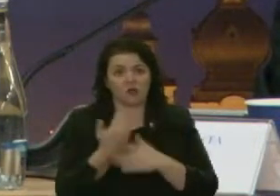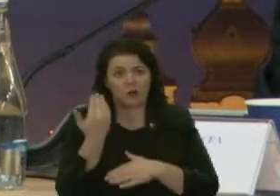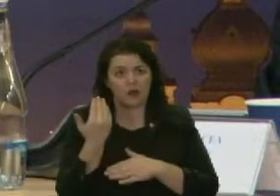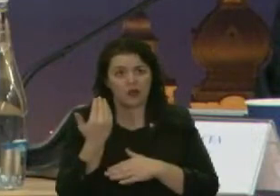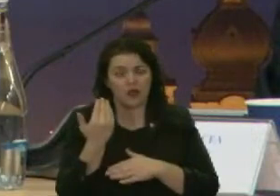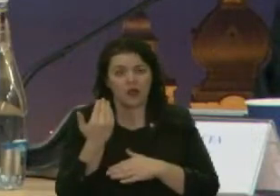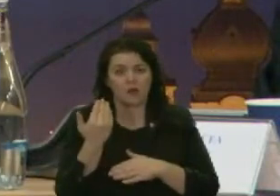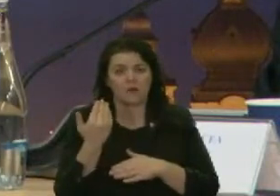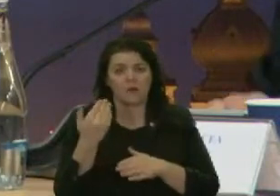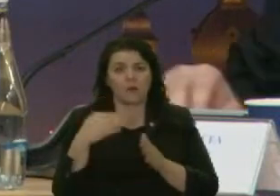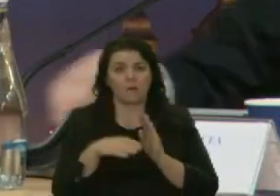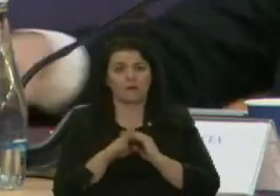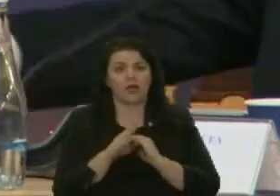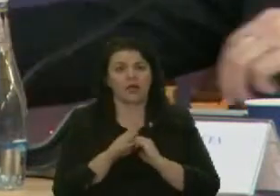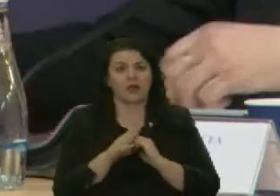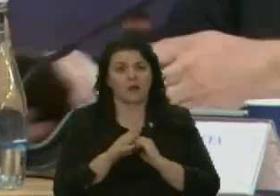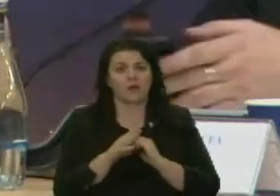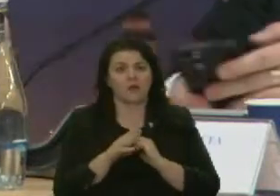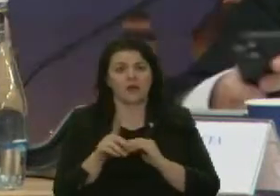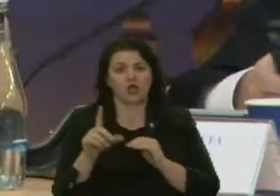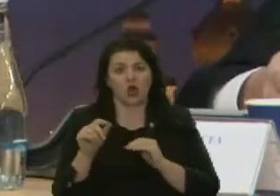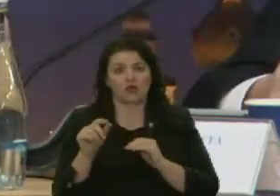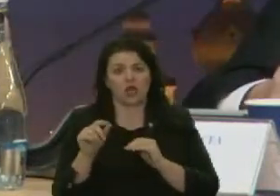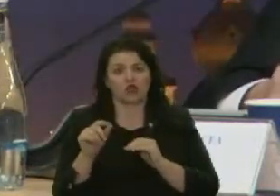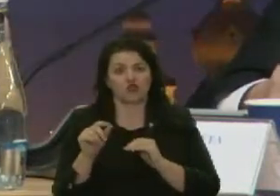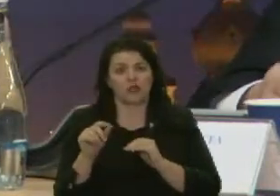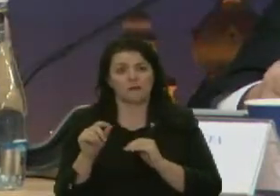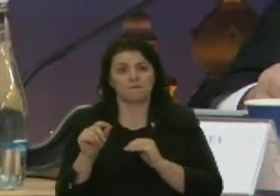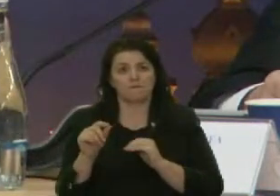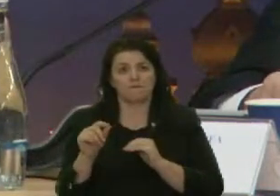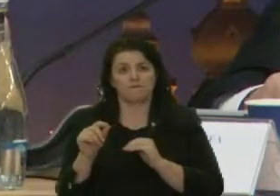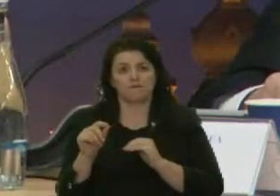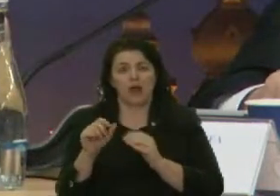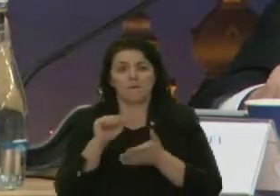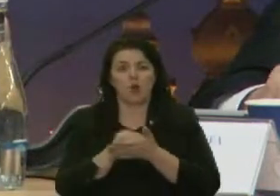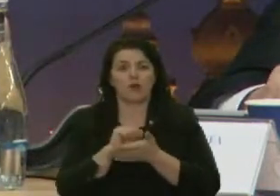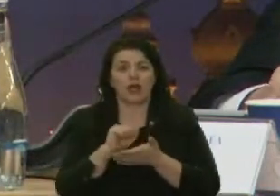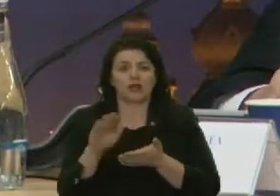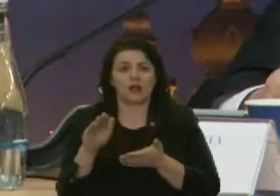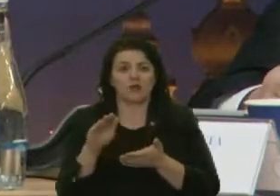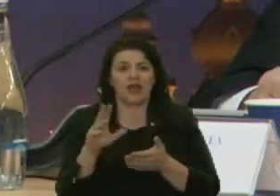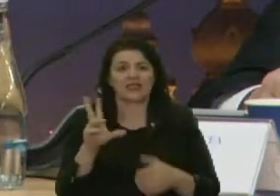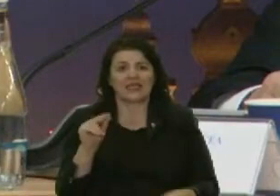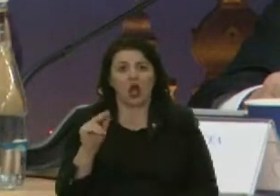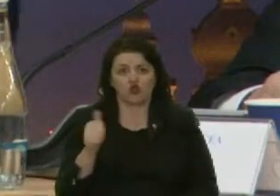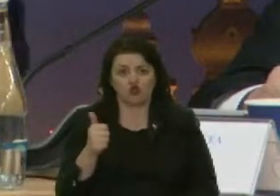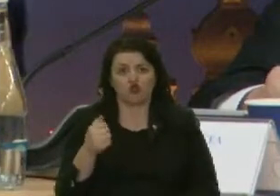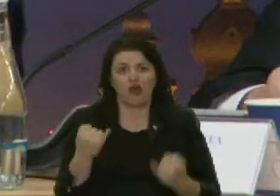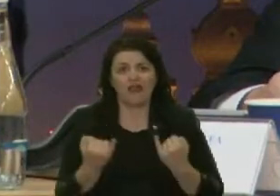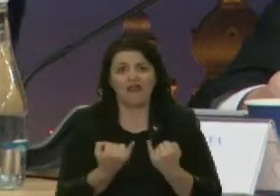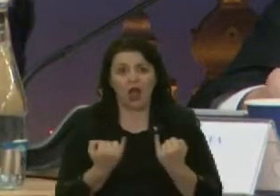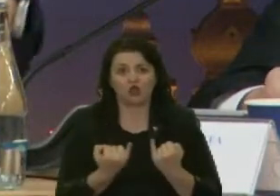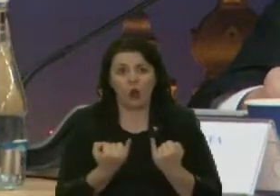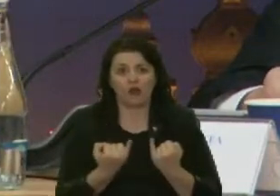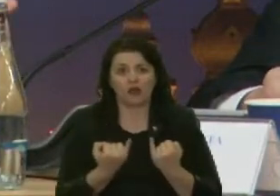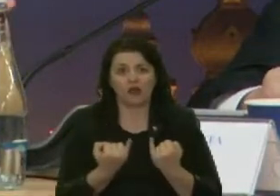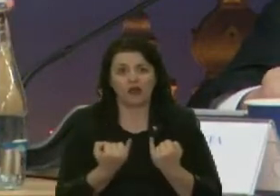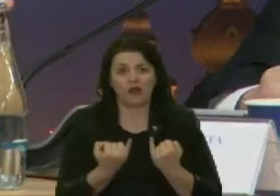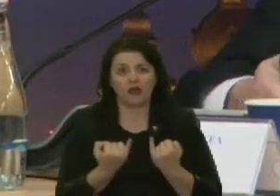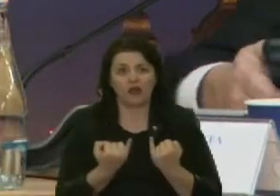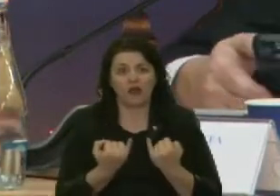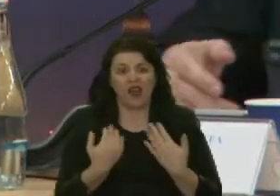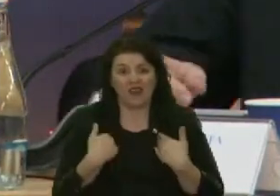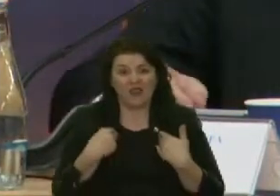Ordonanța numărul 20 publicată în Monitorul Oficial din 31 ianuarie din nou Am fost informați că se modifică